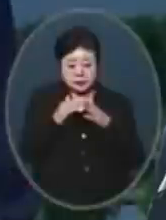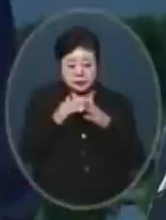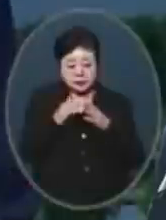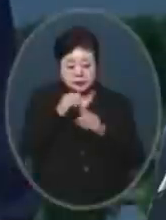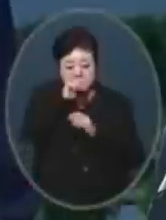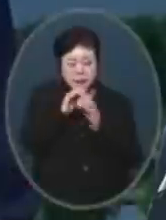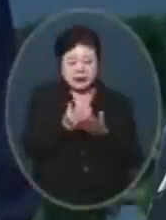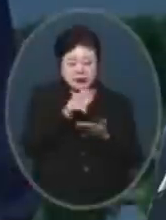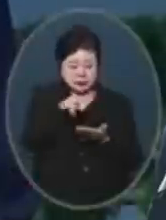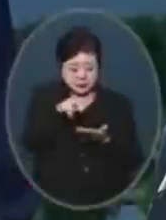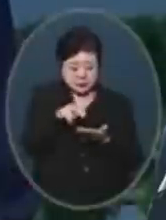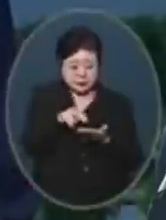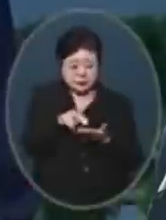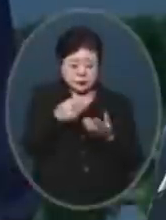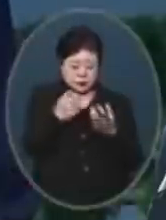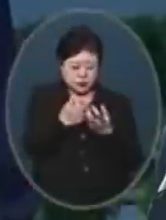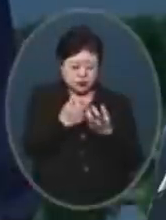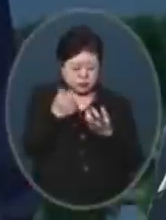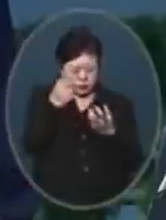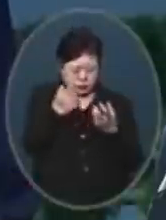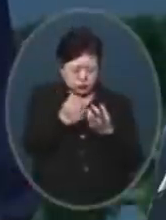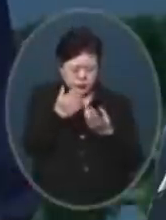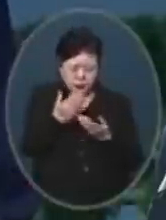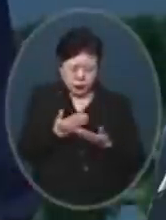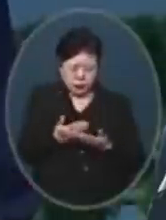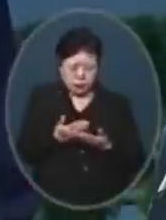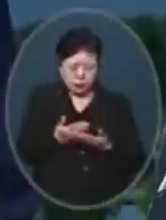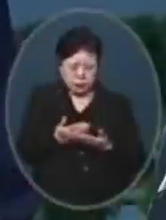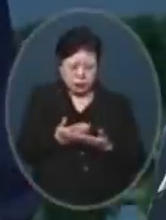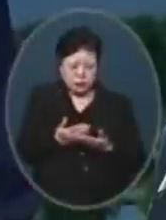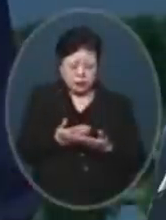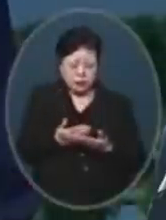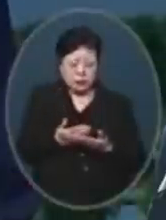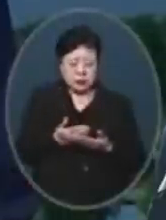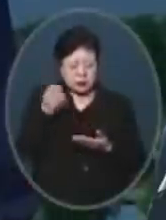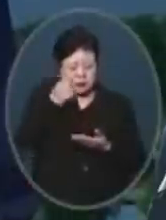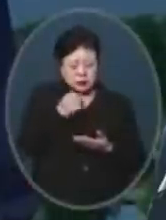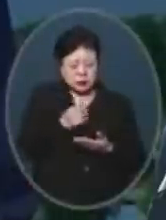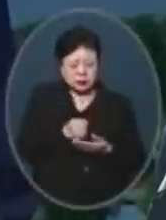성령의 충만함을 받고 성령님의 시기심을